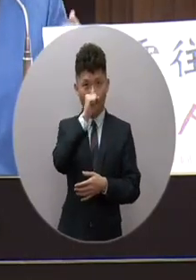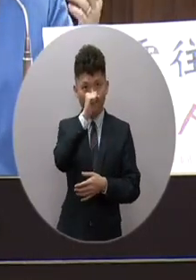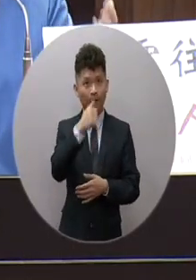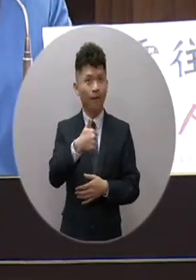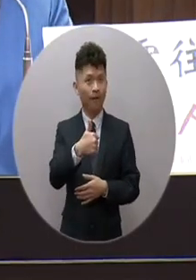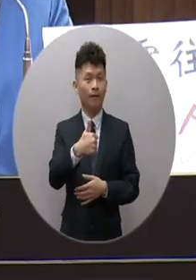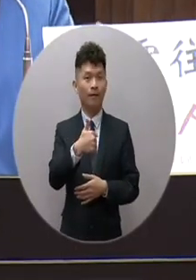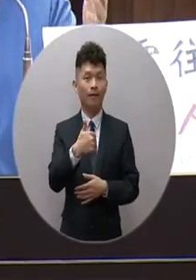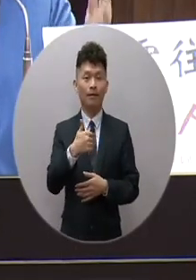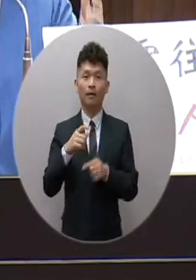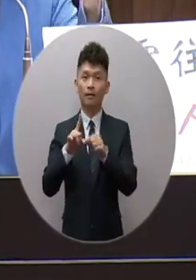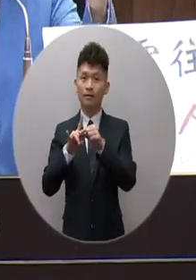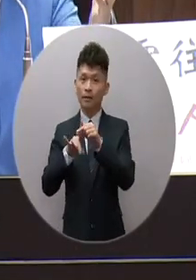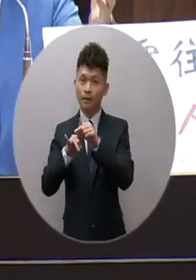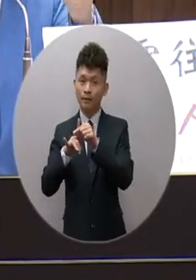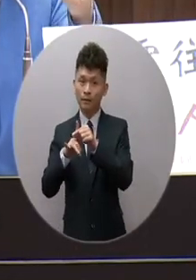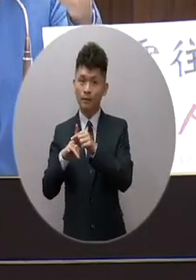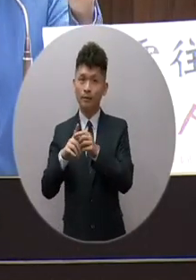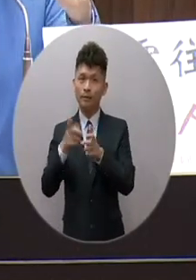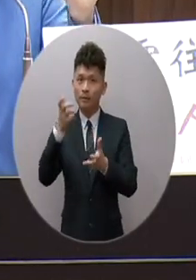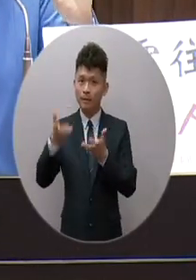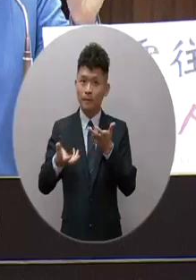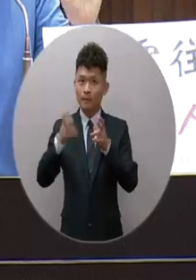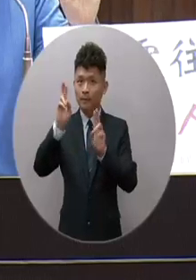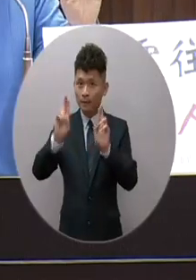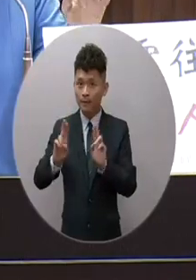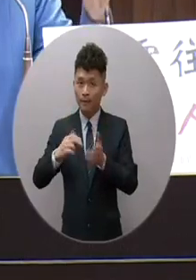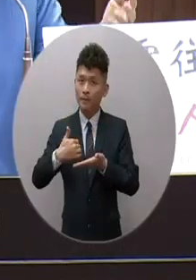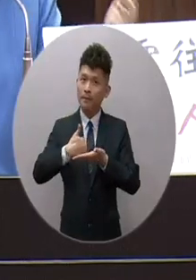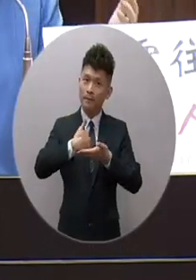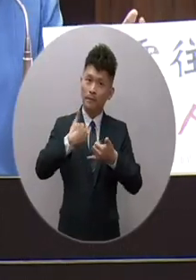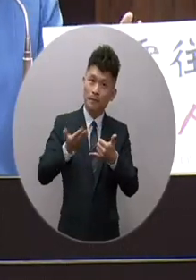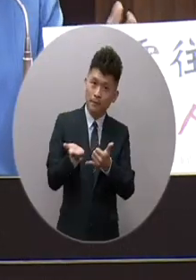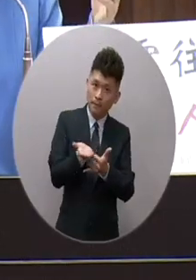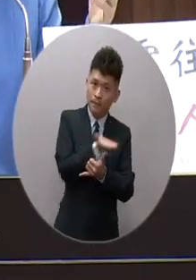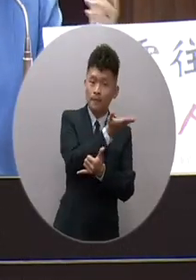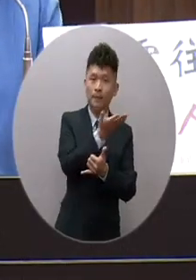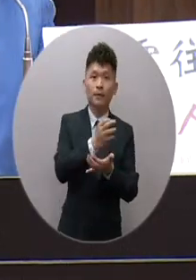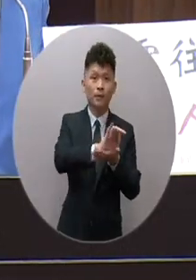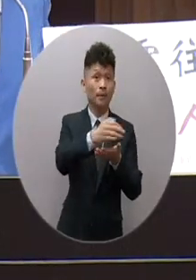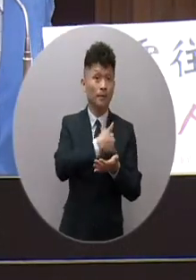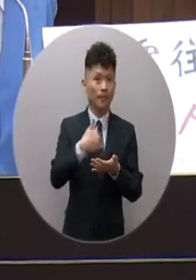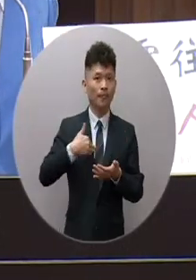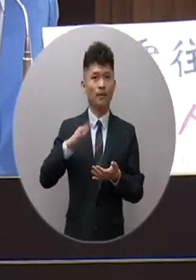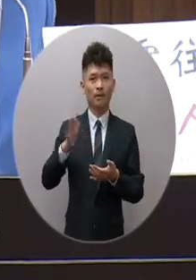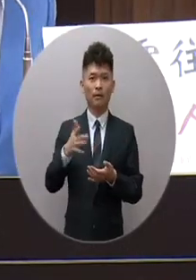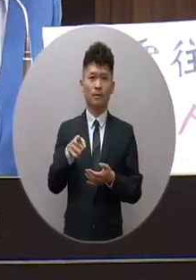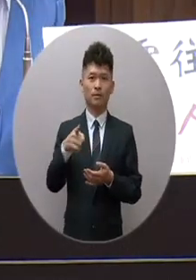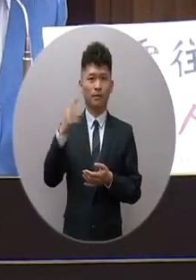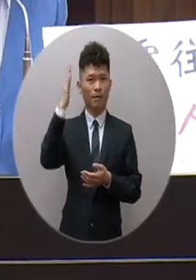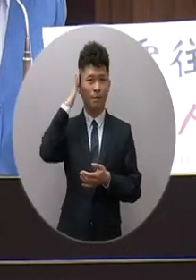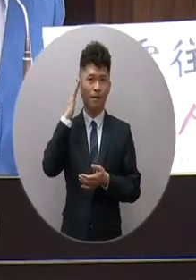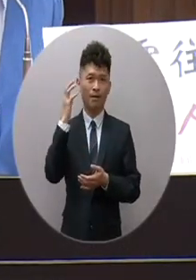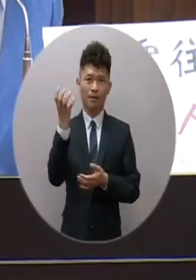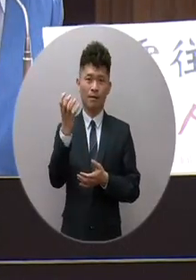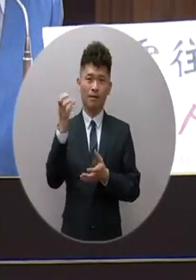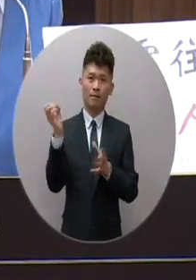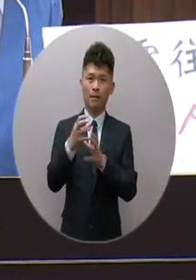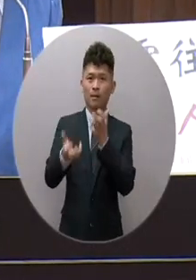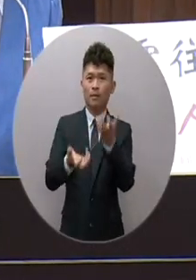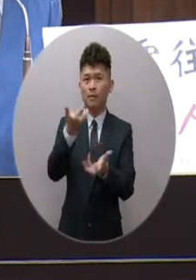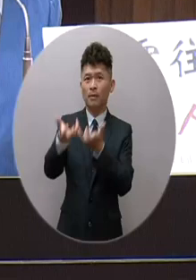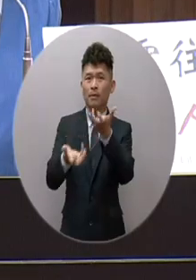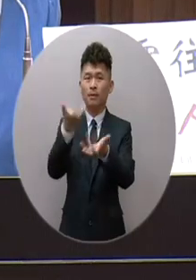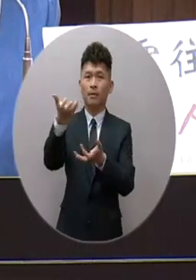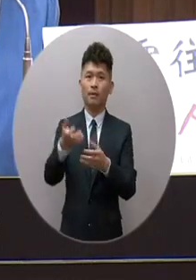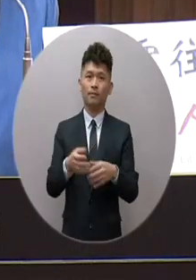们中部人提供，然后让北部人享用，没有关系。可是你今天是用燃煤发电的，署长，中秋